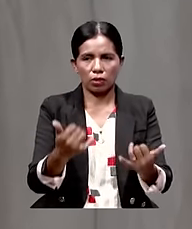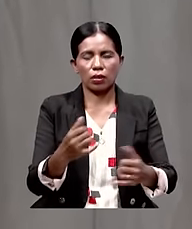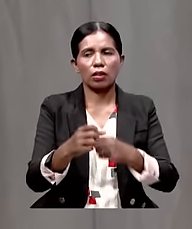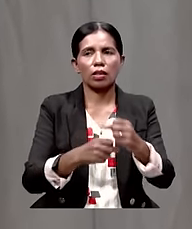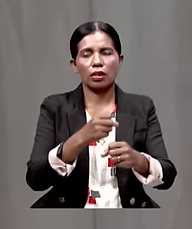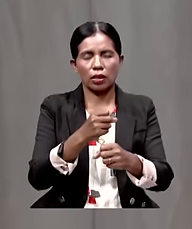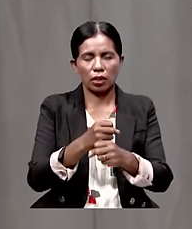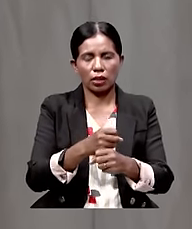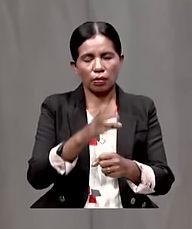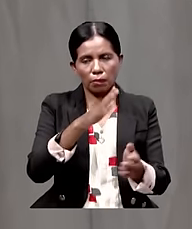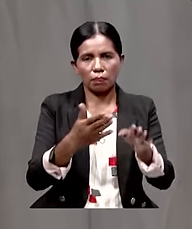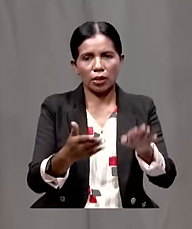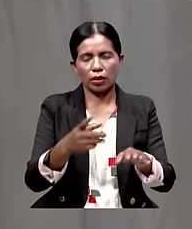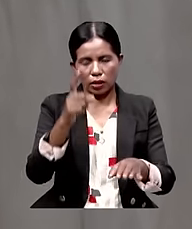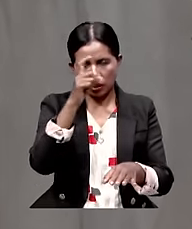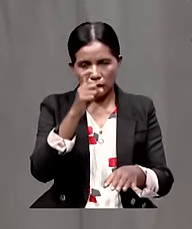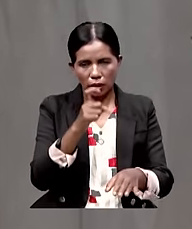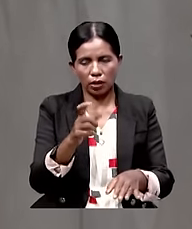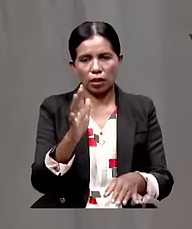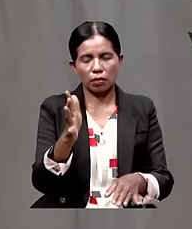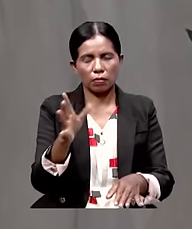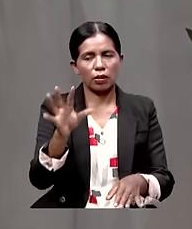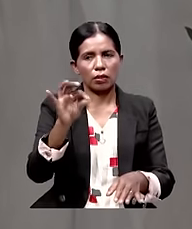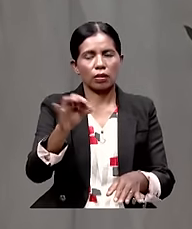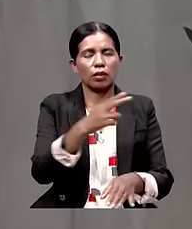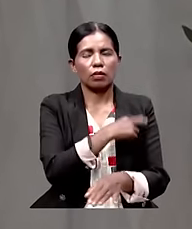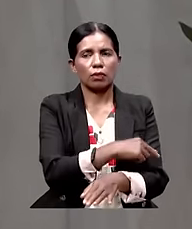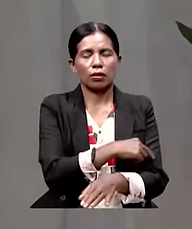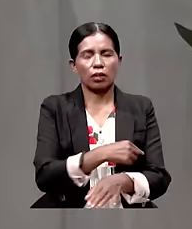limanul resensia, ya Hospital Nasional Gidu Valadares, ya Lorong San Resin Rua